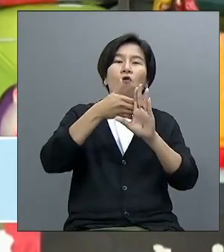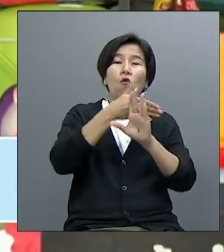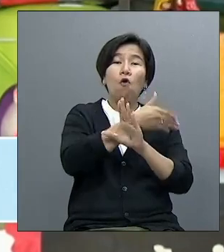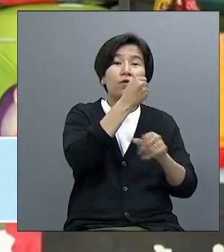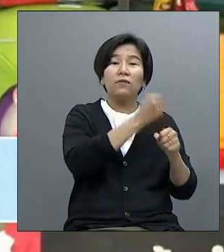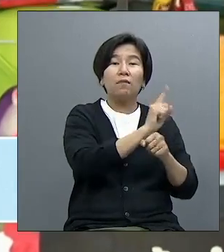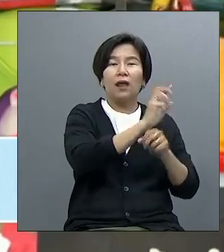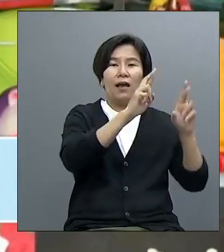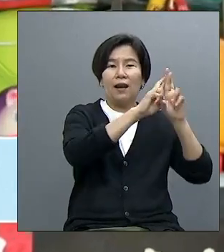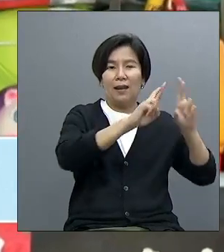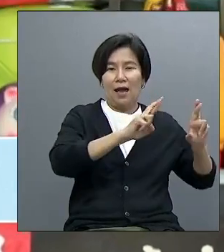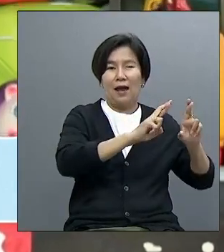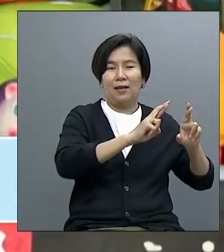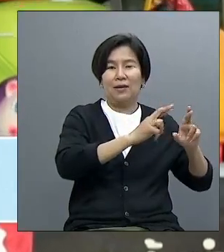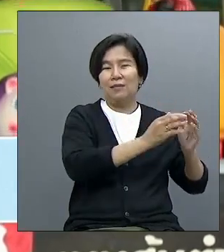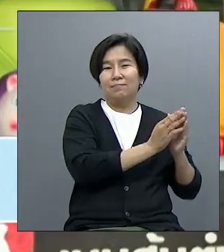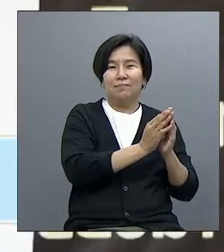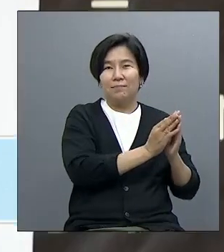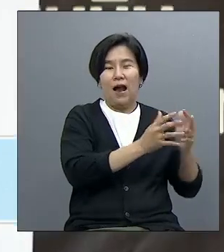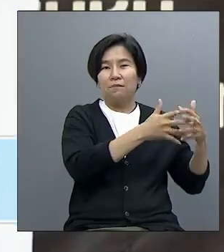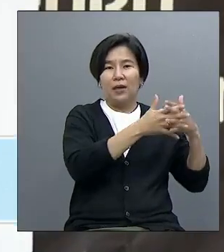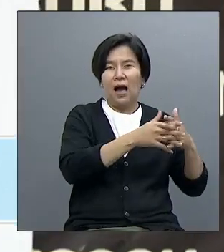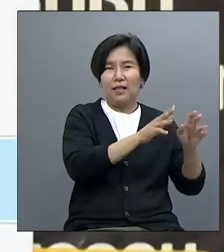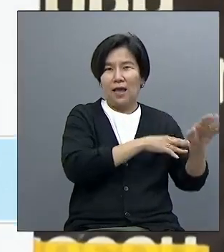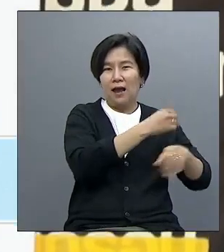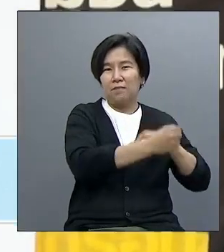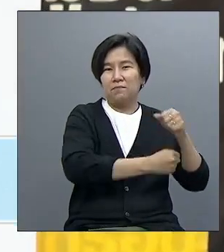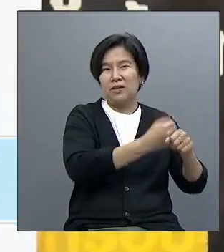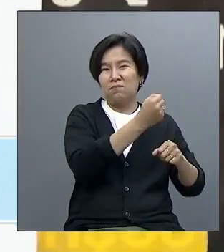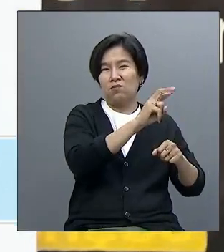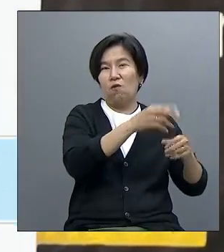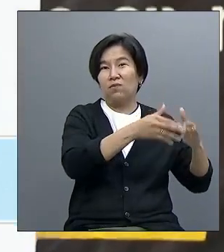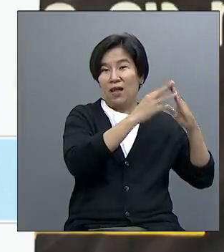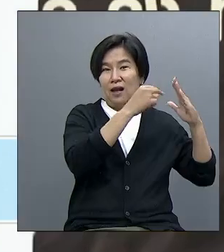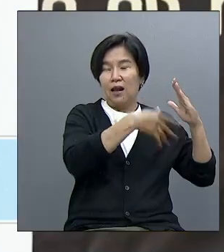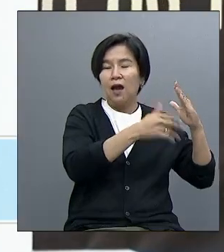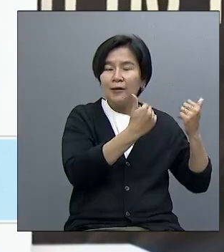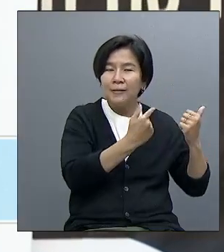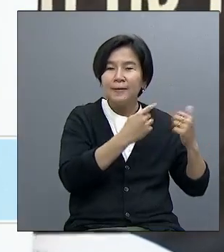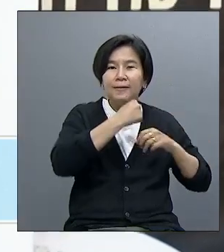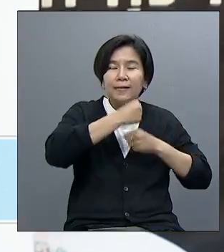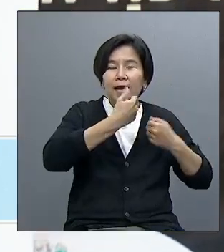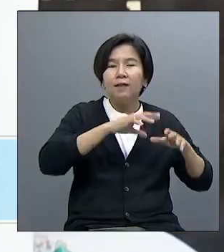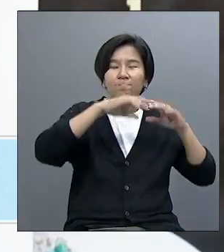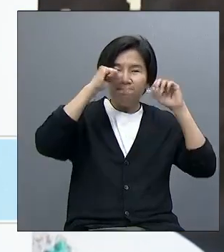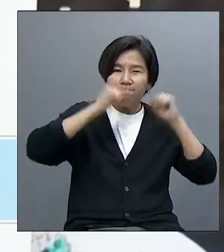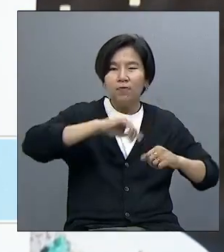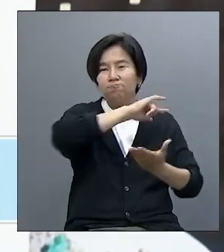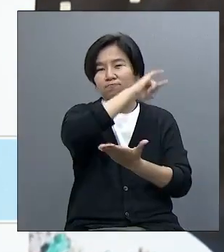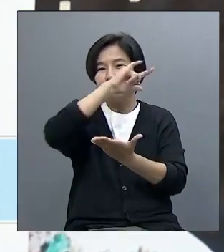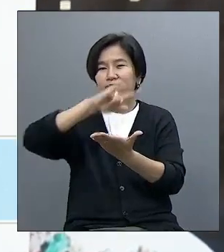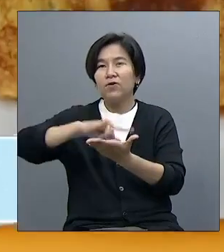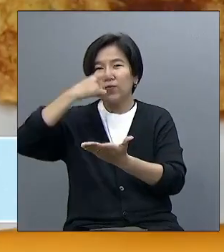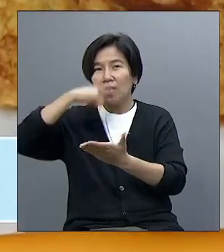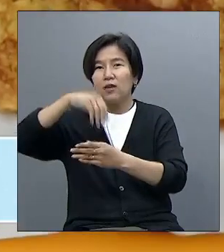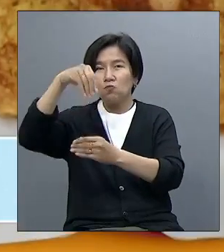ากว่า12ปีแล้วแต่พอเกษียณก็เลยตัดสินใจกลับมาใช้ชีวิตอยู่ที่ประเทศไทยดีกว่าค่ะทีนี้พอมาอยู่บ้านเฉยๆก็เลยรู้สึ